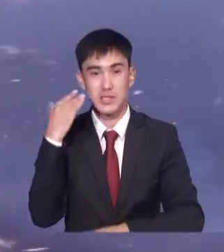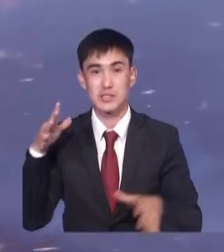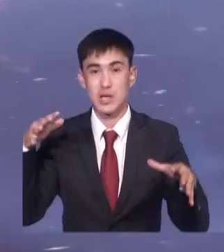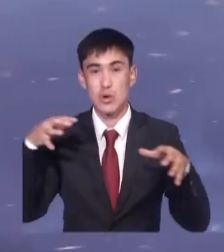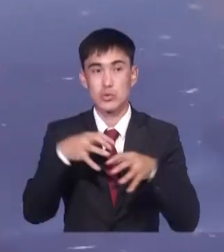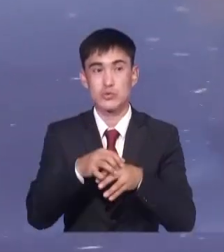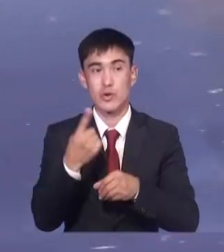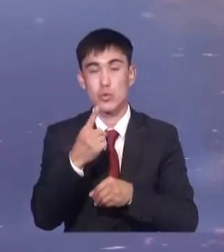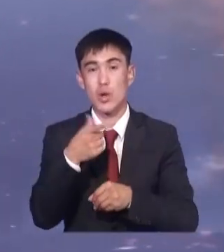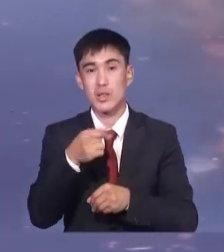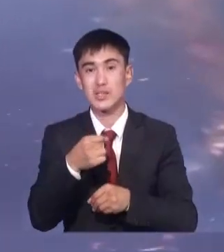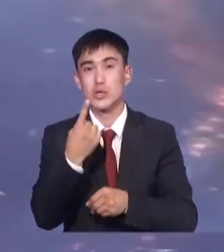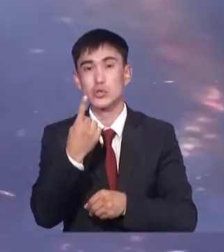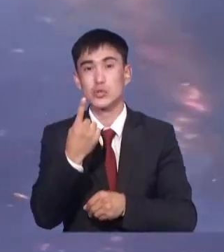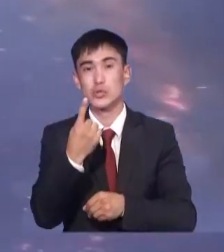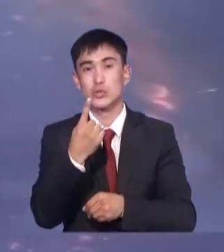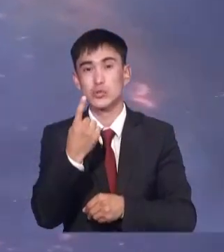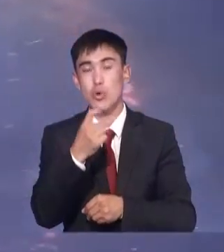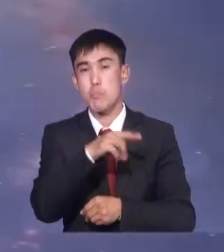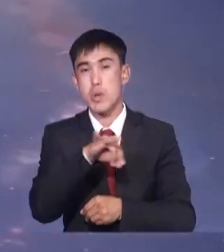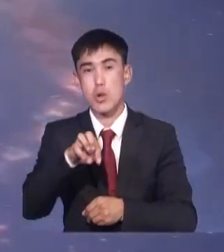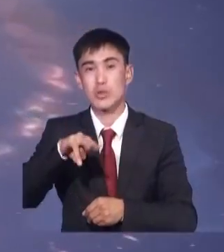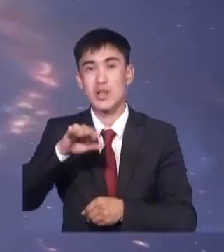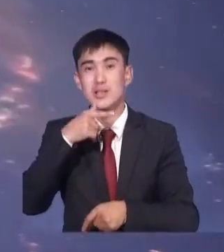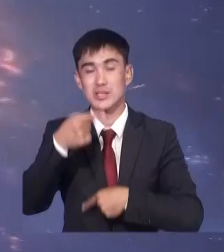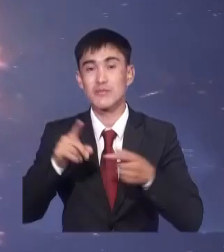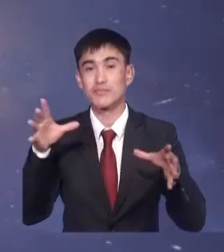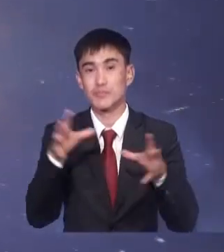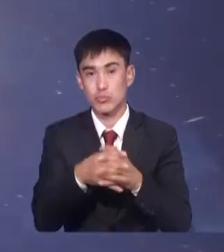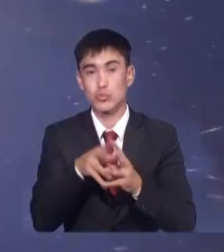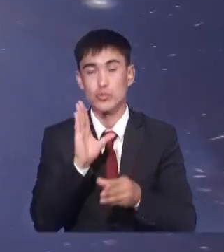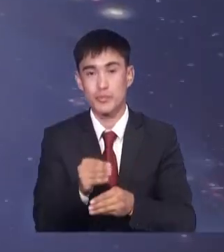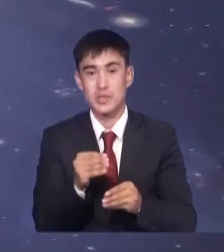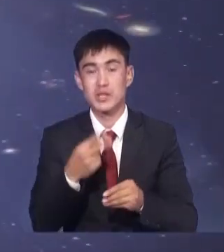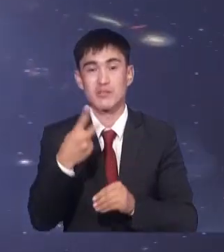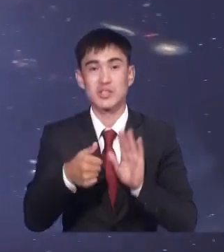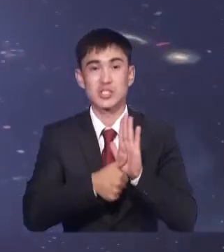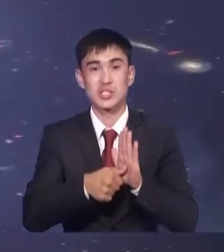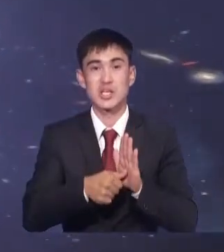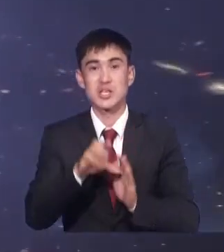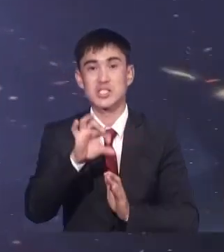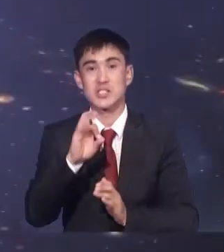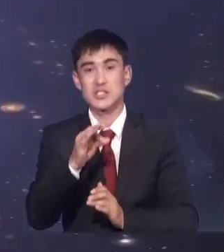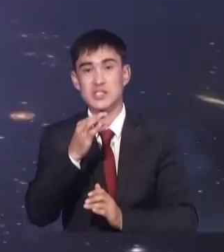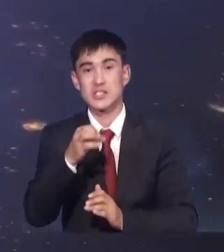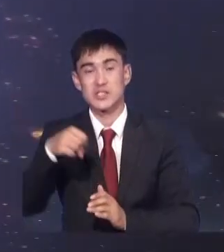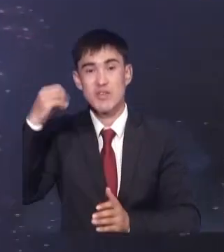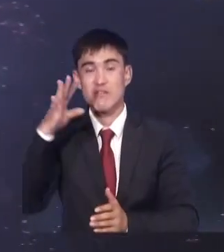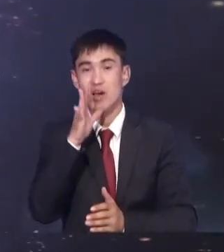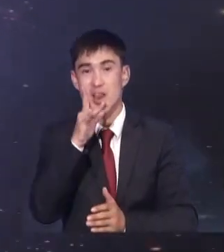в одну галактику через сотни миллионов лет. ERP-142 находится в 326 миллионах световых лет от Земли, в созвездии